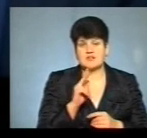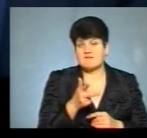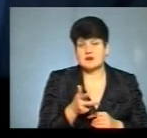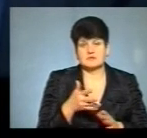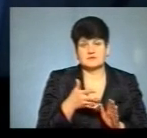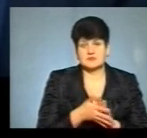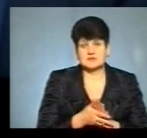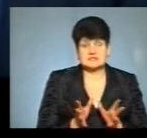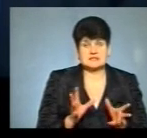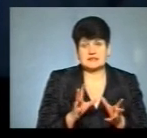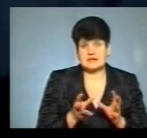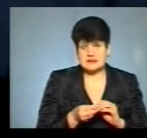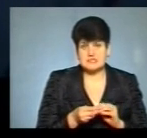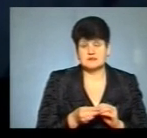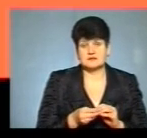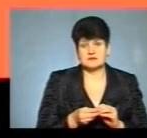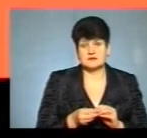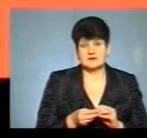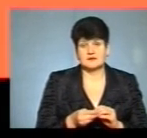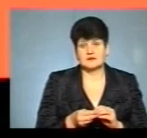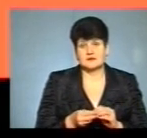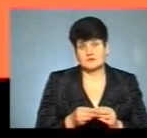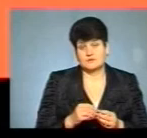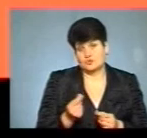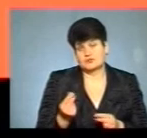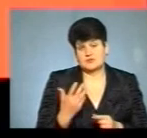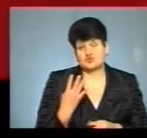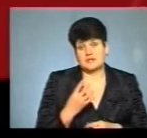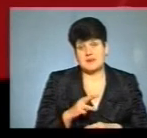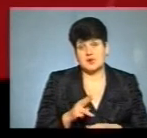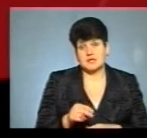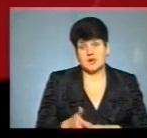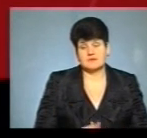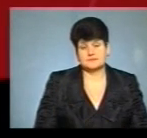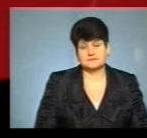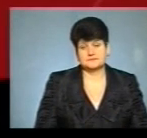різниця. Складіть цих три суми, вам дасть 4 мільярди гривень.